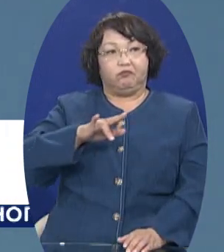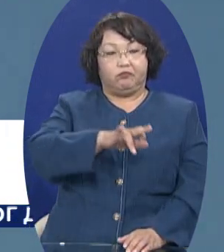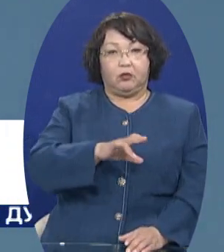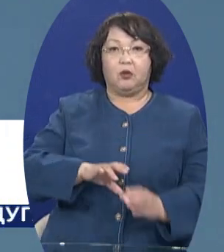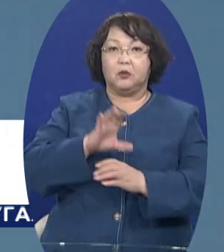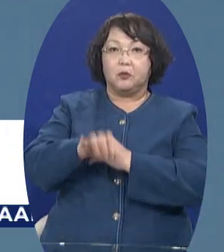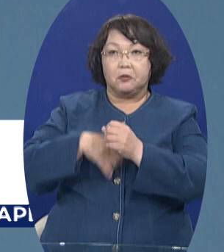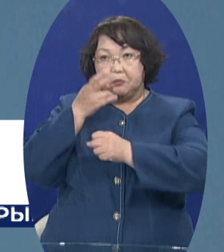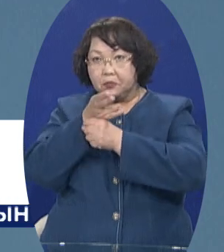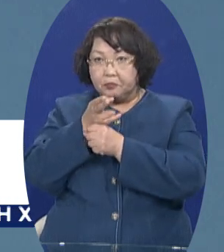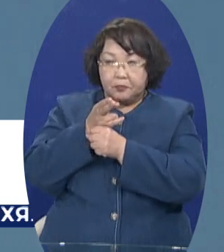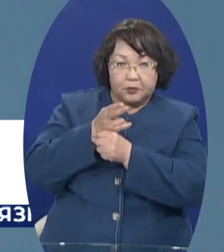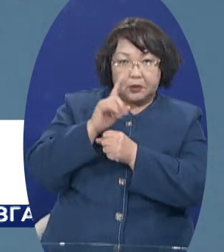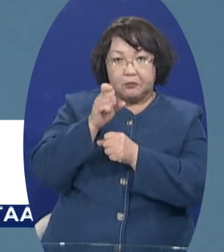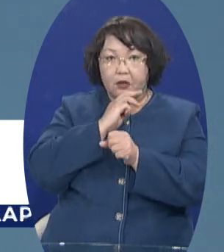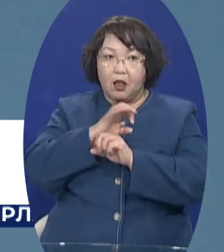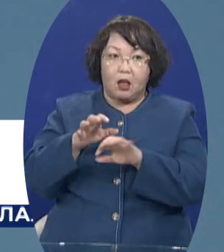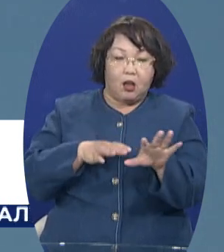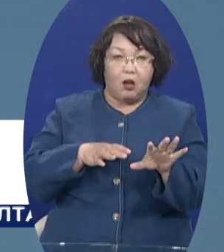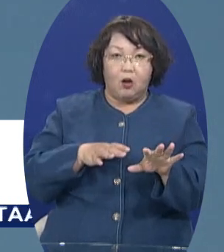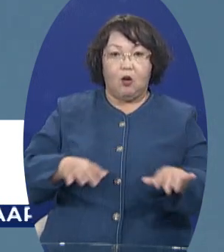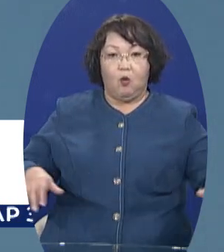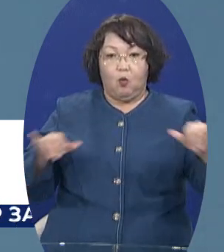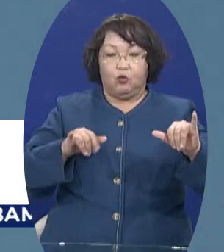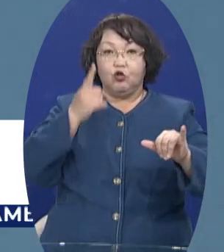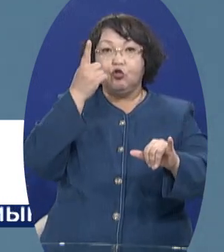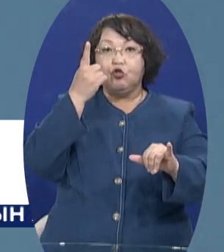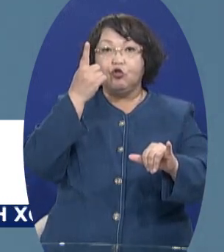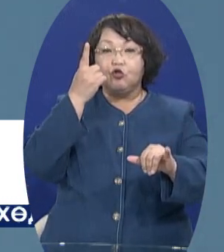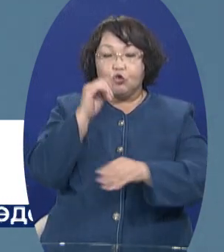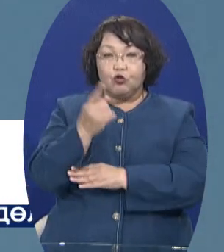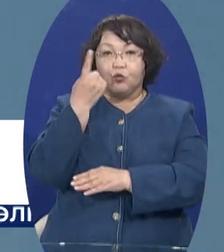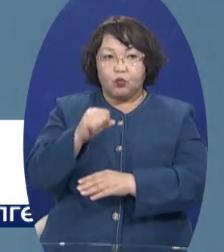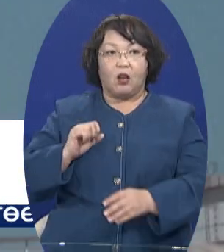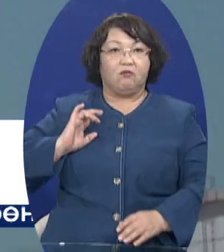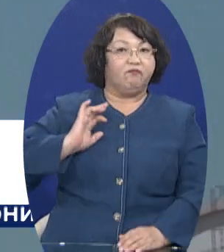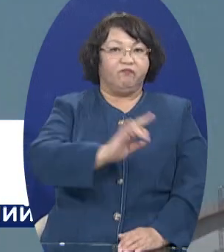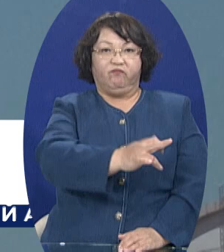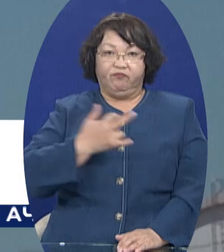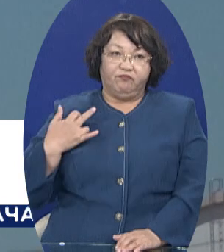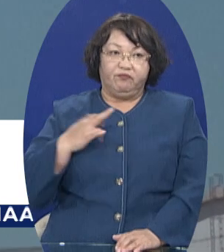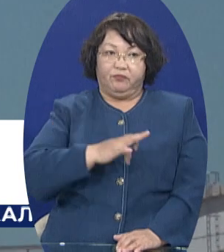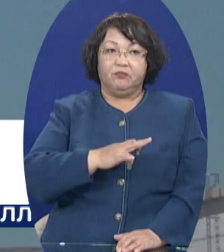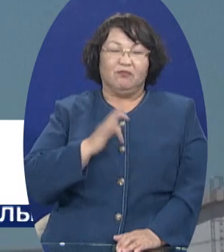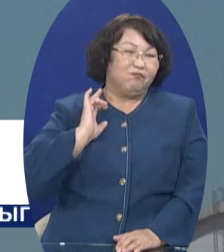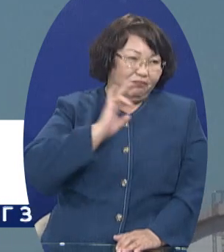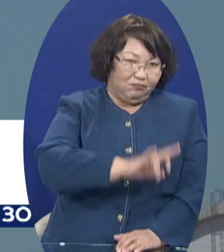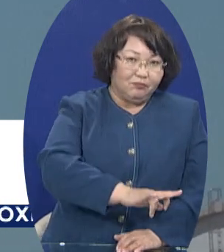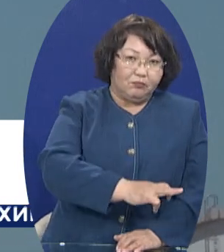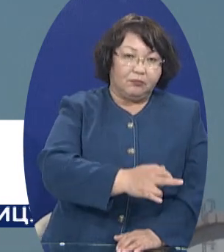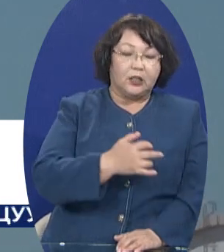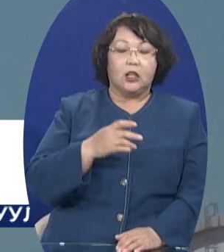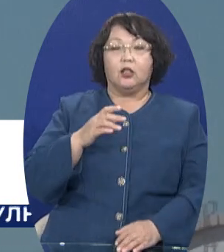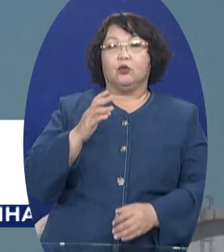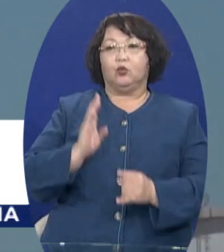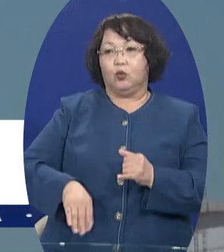байна. Үүнээс өмнө хоёр улсын хооронд өдөрт нэг удаагийн нислэг үлддэг байсан юм байна. Мөн тус хоёр улсын хооронд зорчих галт тэрэгний тоо сүүлийн